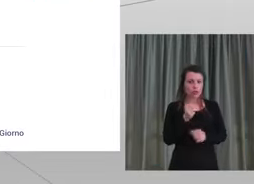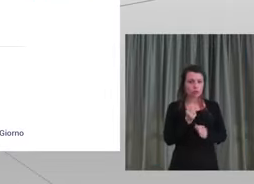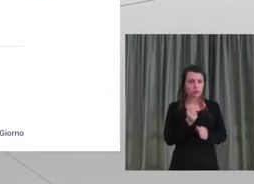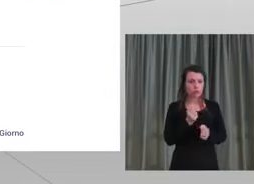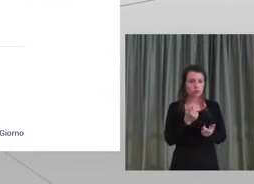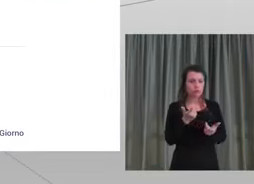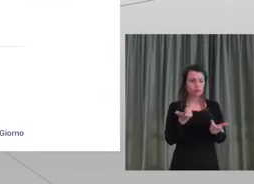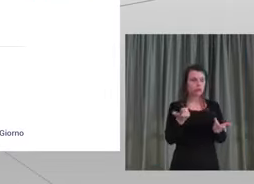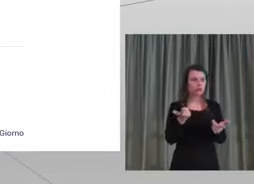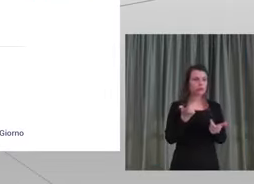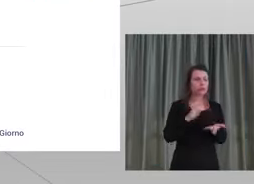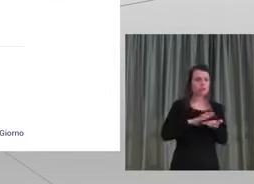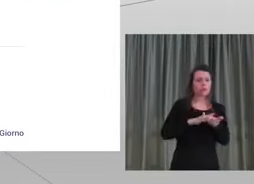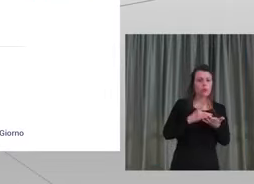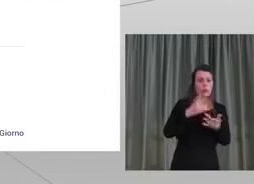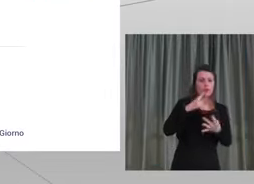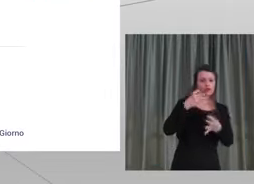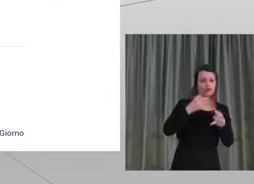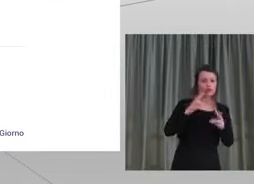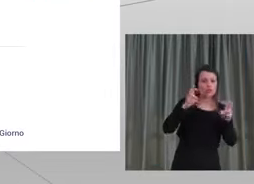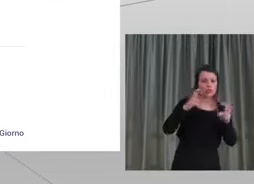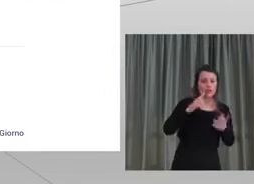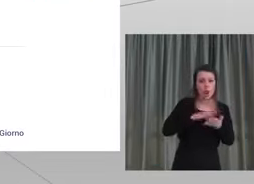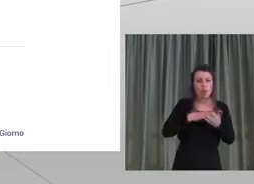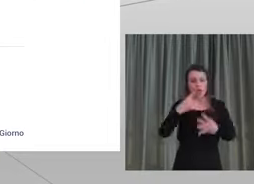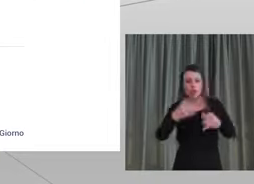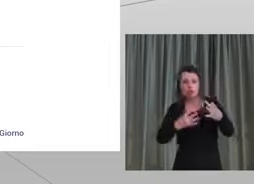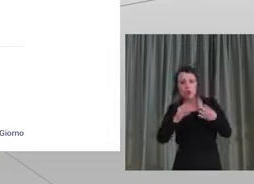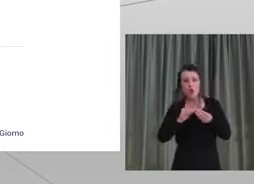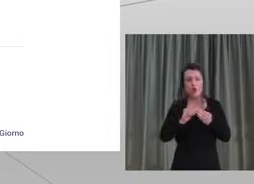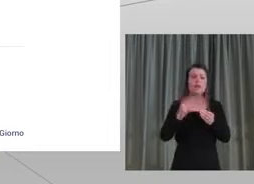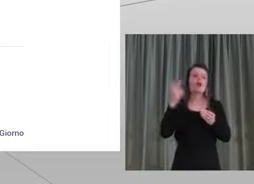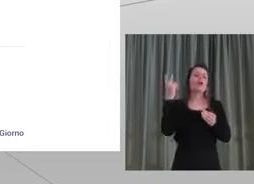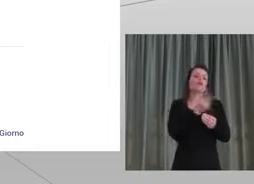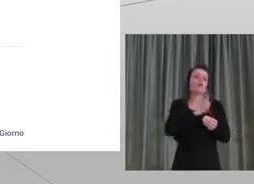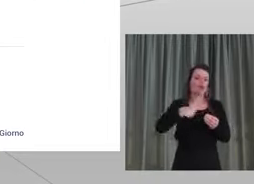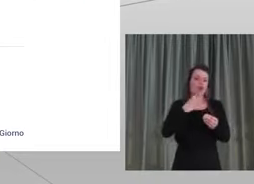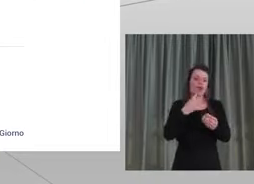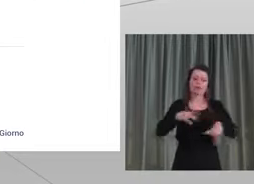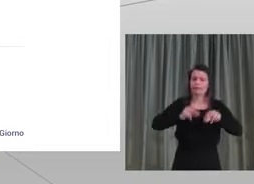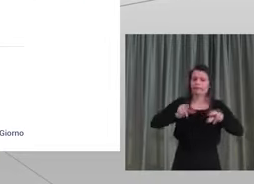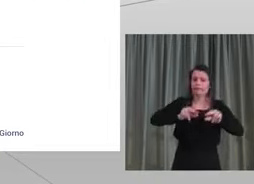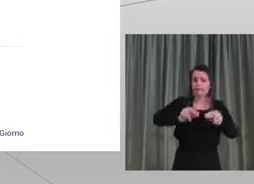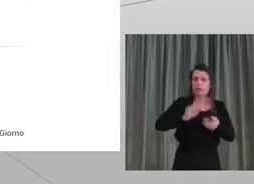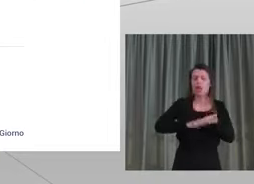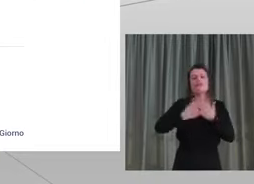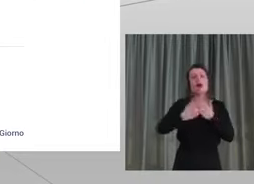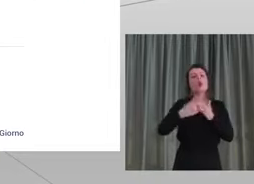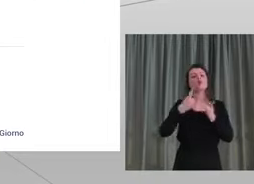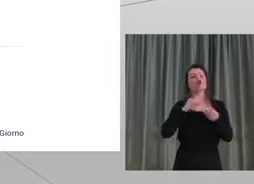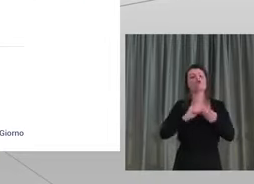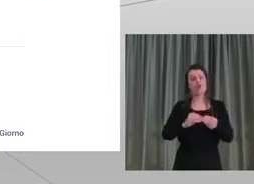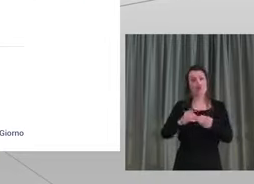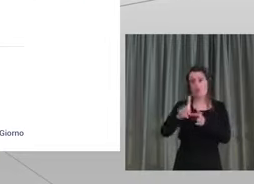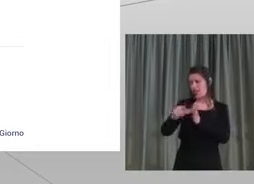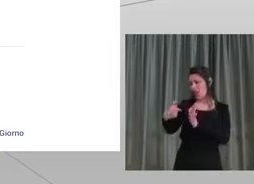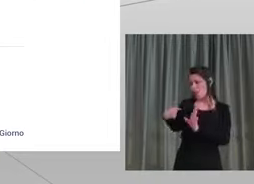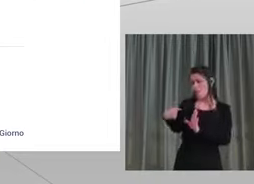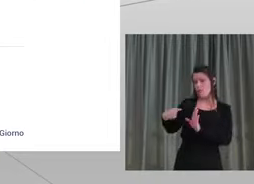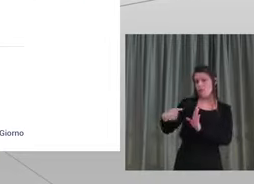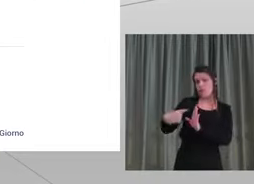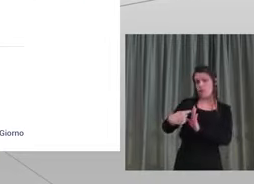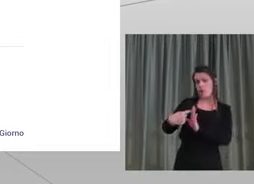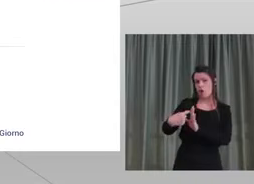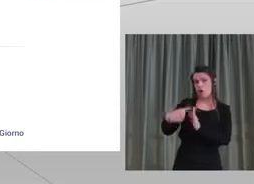anche se abbiamo sempre detto che i giudizi vanno dati più su scala di medio periodo che sulla giornata si trovano